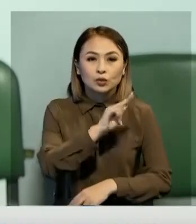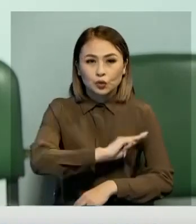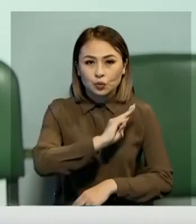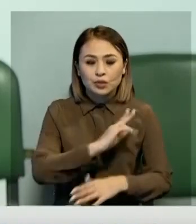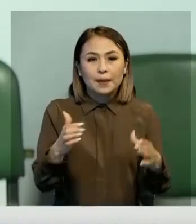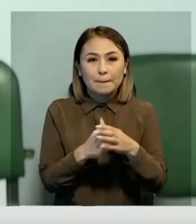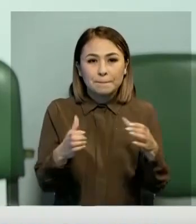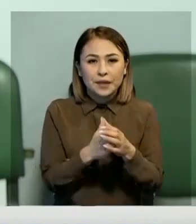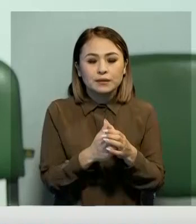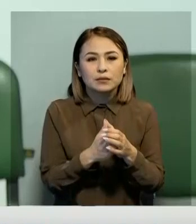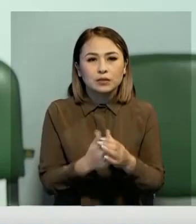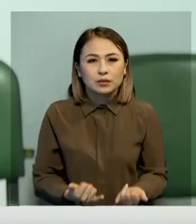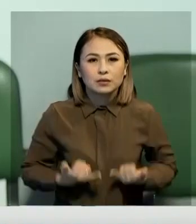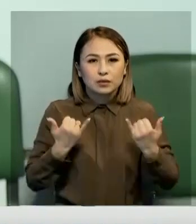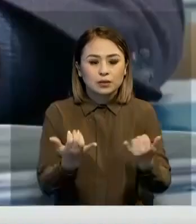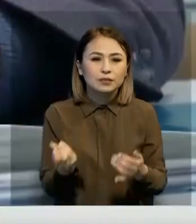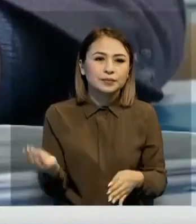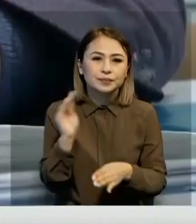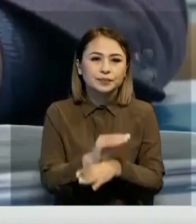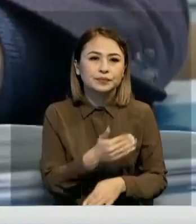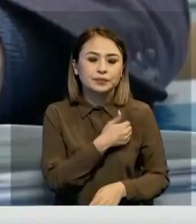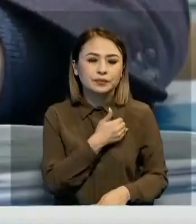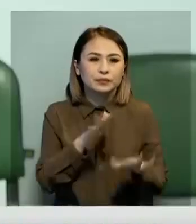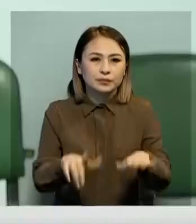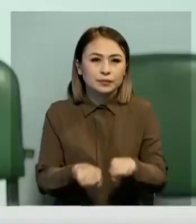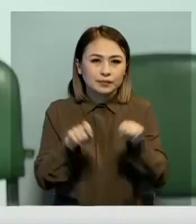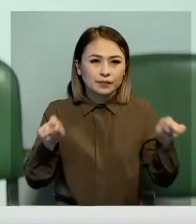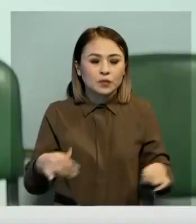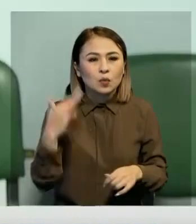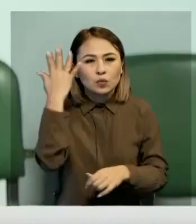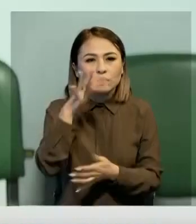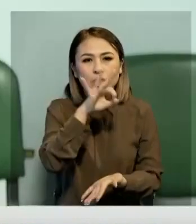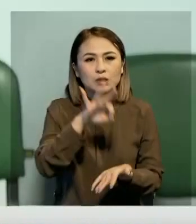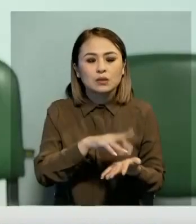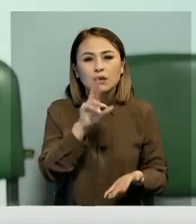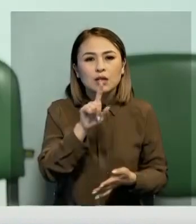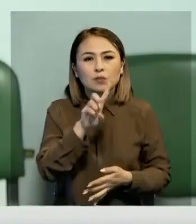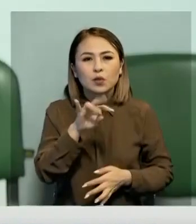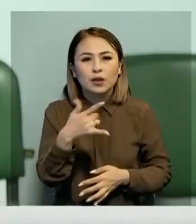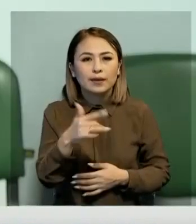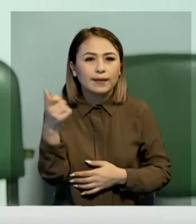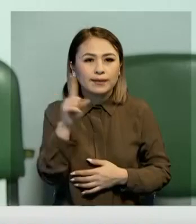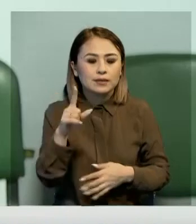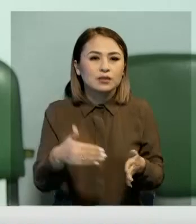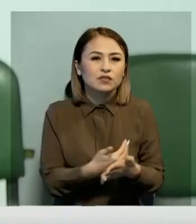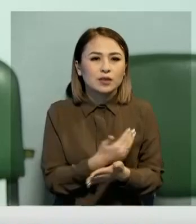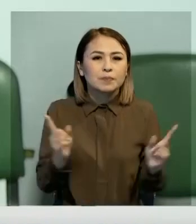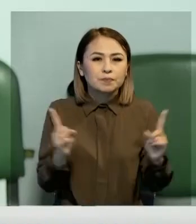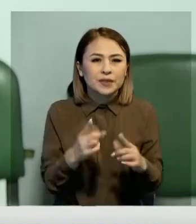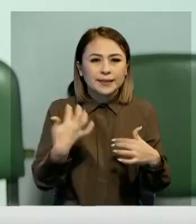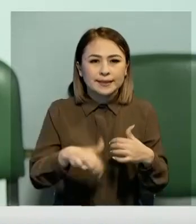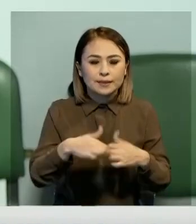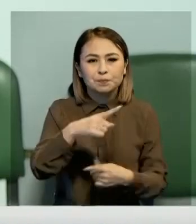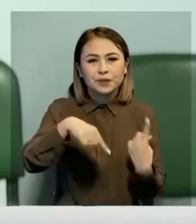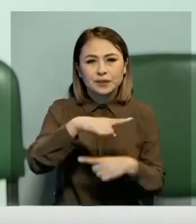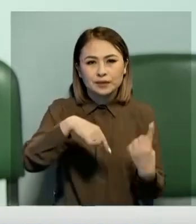компанияларды тарту арқылы біздер тағы да жұмыс орнын ашқымыз келіп отыр. Осы мақсатта Қазмұнайгаз ұлттық компаниясы акционерлік қоғамымен жаңа айтқан шағын және орта бизнес